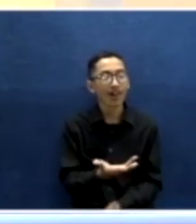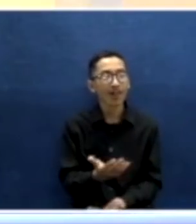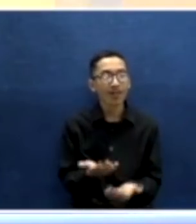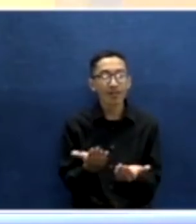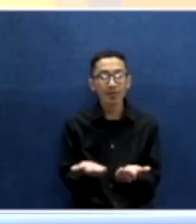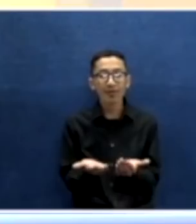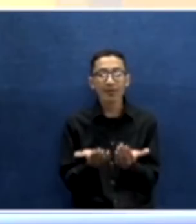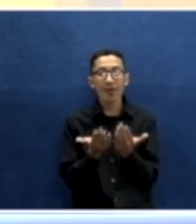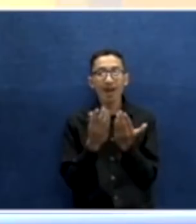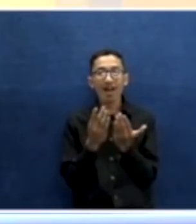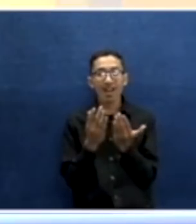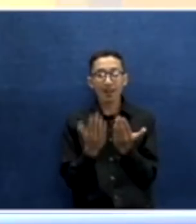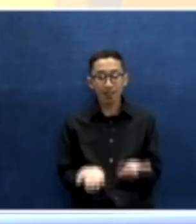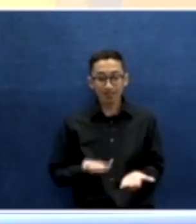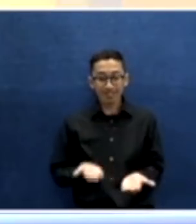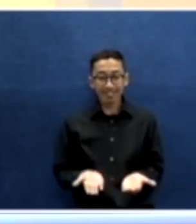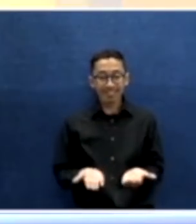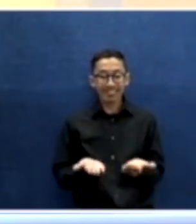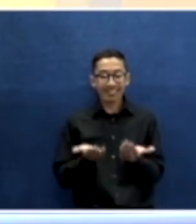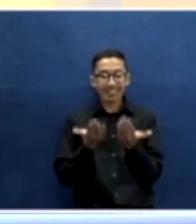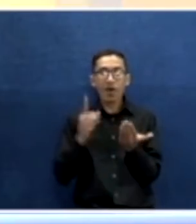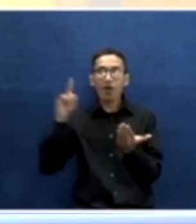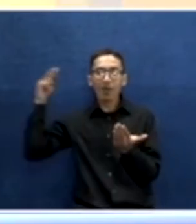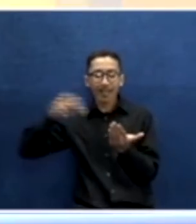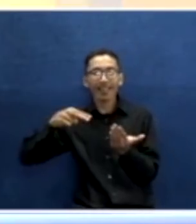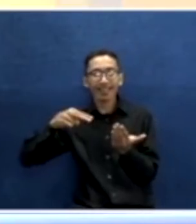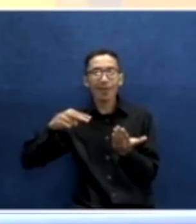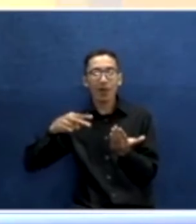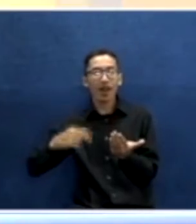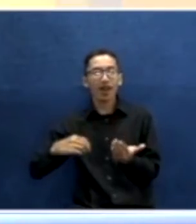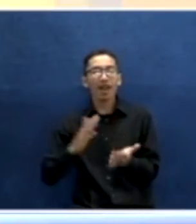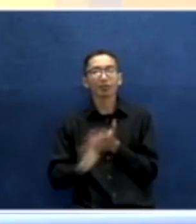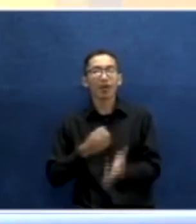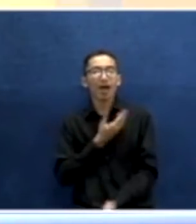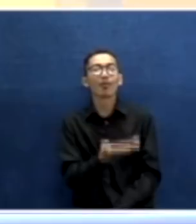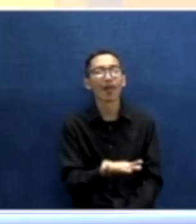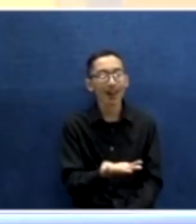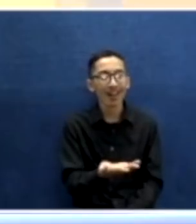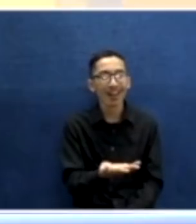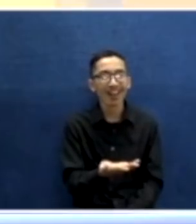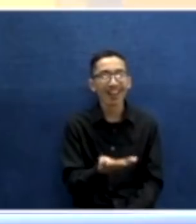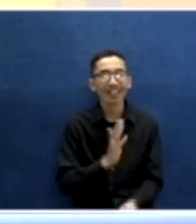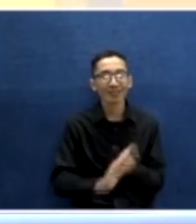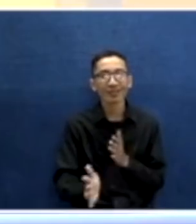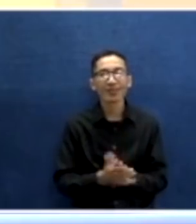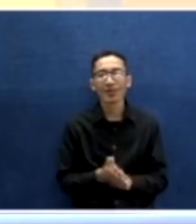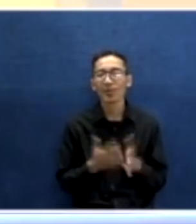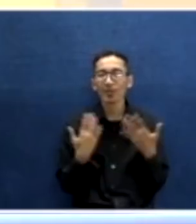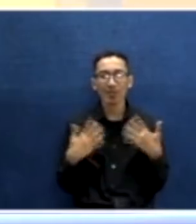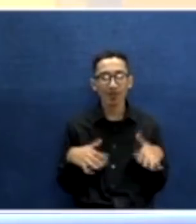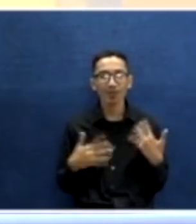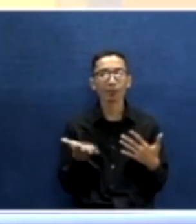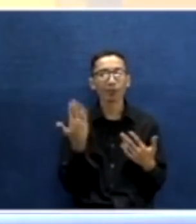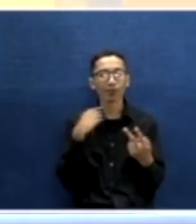sahabatnya minta didoakan sama saat bin Abi waqqash mungkin kalau saat ini khas masih hidup disini sepi karena semuanya ngantri di